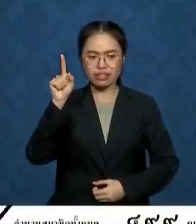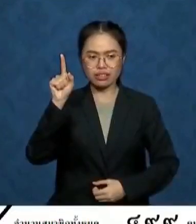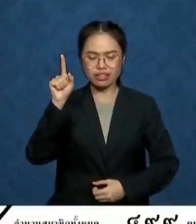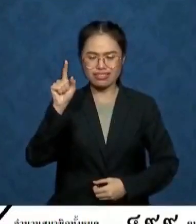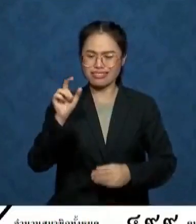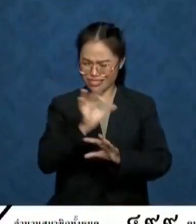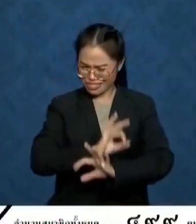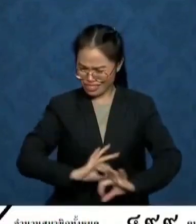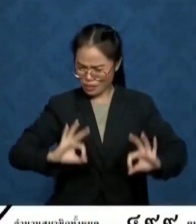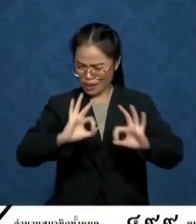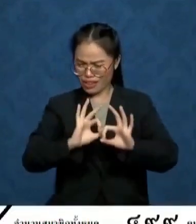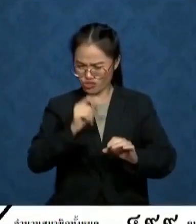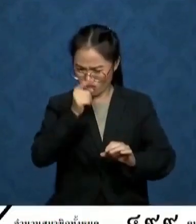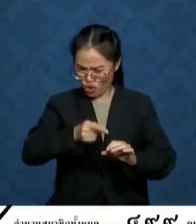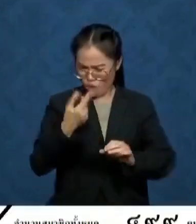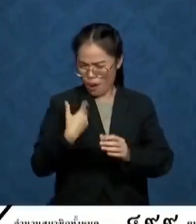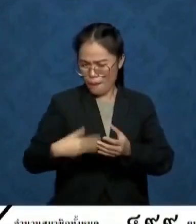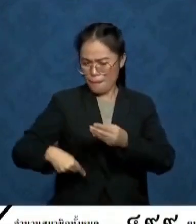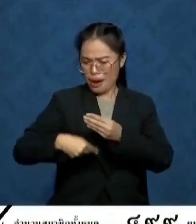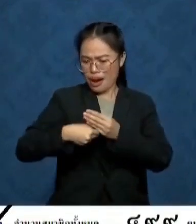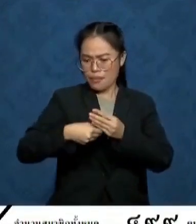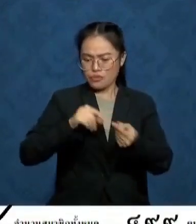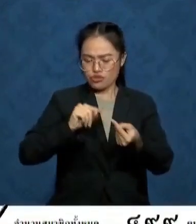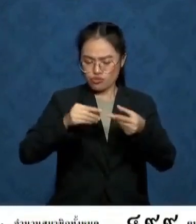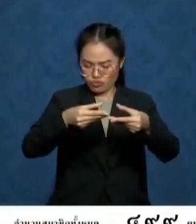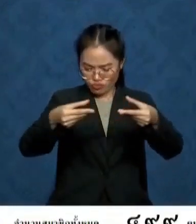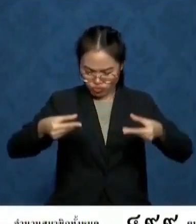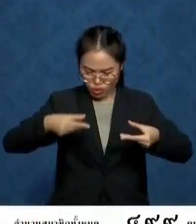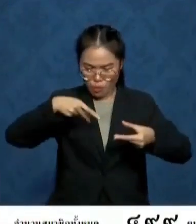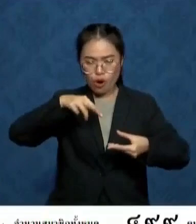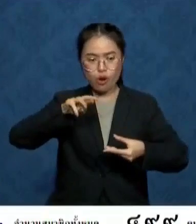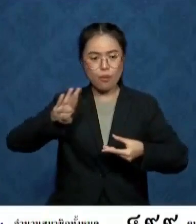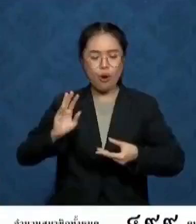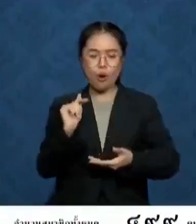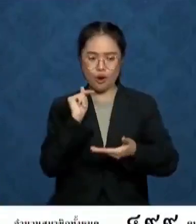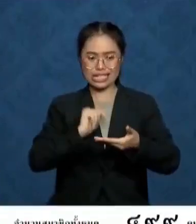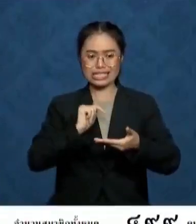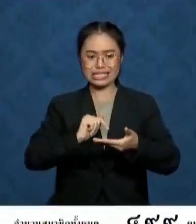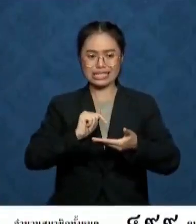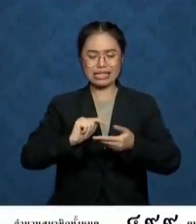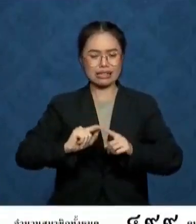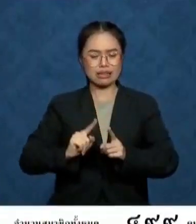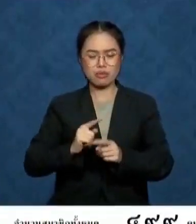ในพรบงมานฉบับนี้แต่พวกเราก็ต้องผิดหวัง